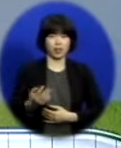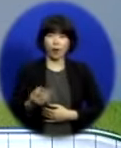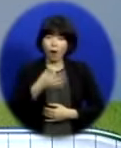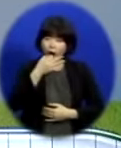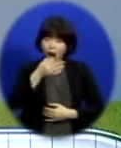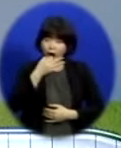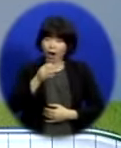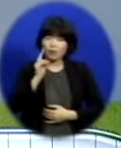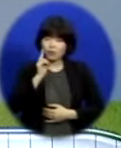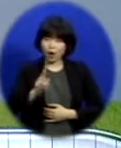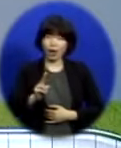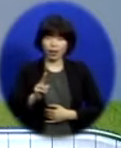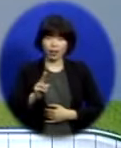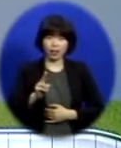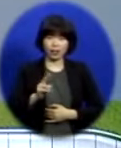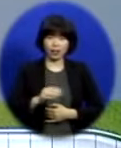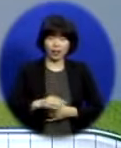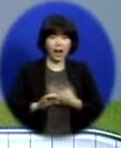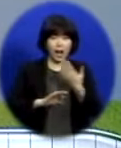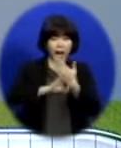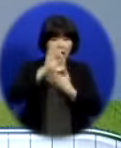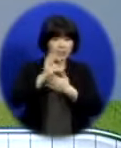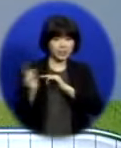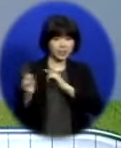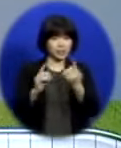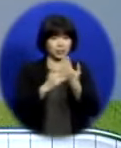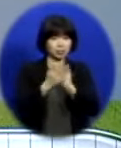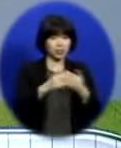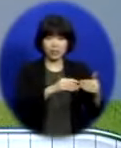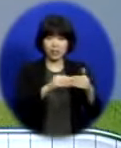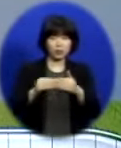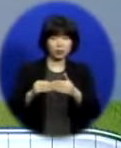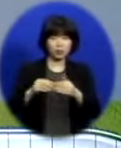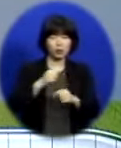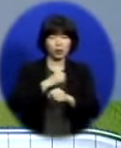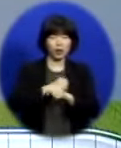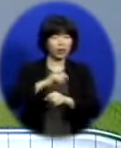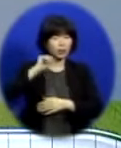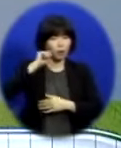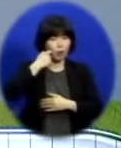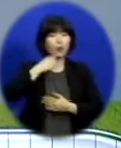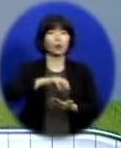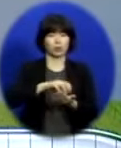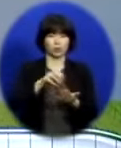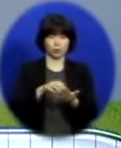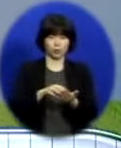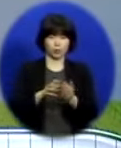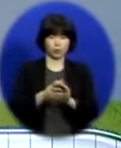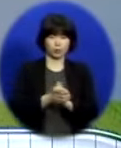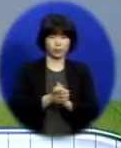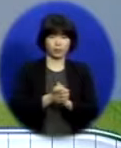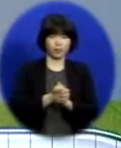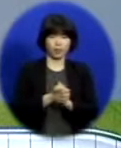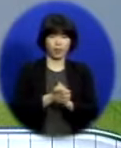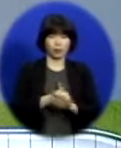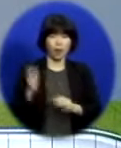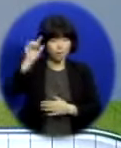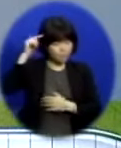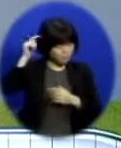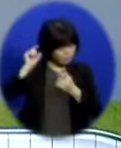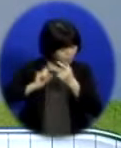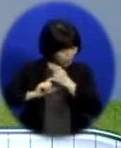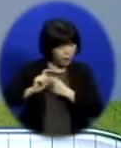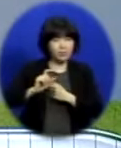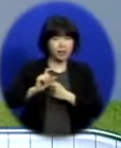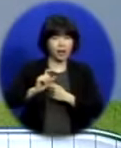굉장히 심해져서 아침 집회를 도무지 인도할 수 없을 것 같은 상황이었습니다 밤새도록